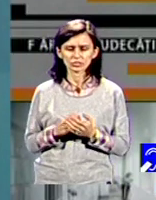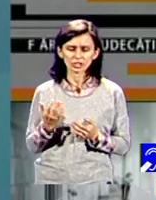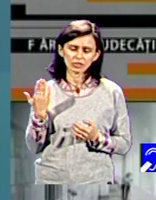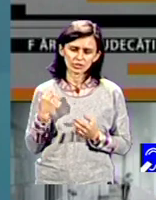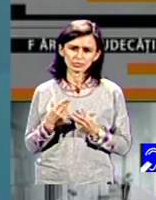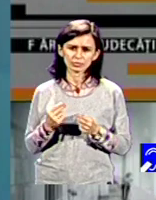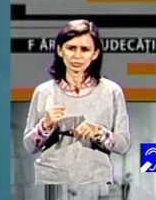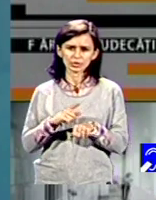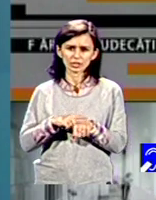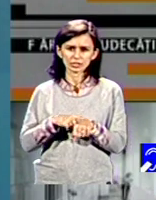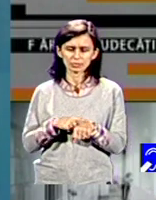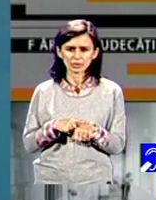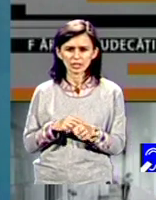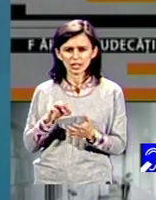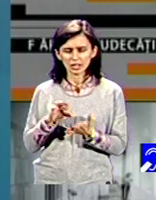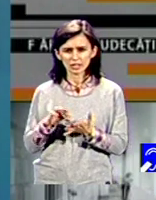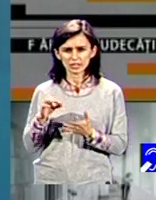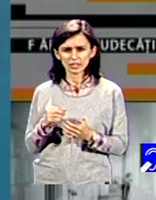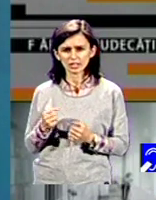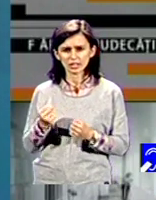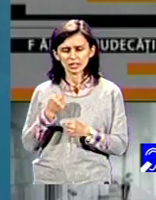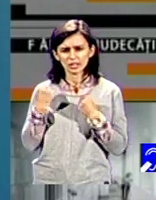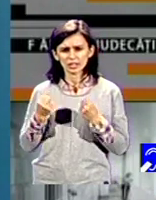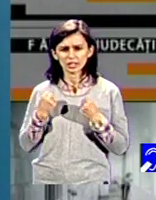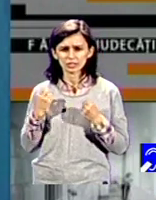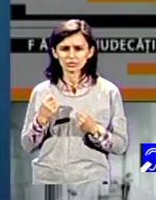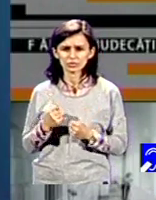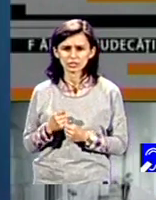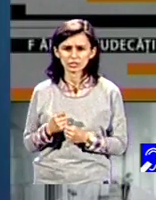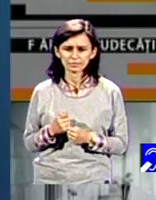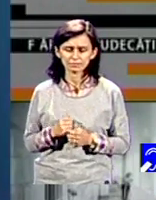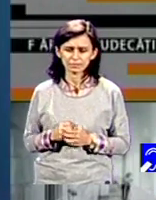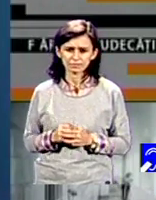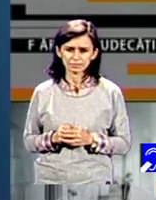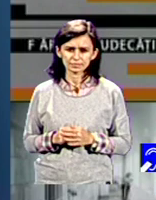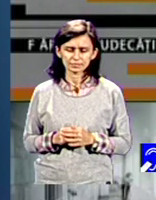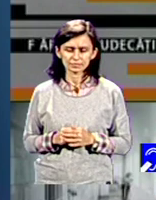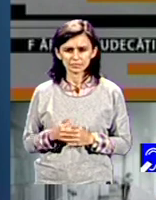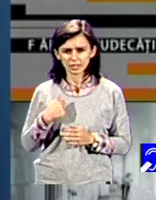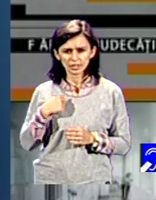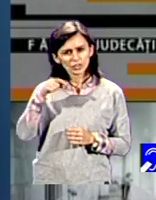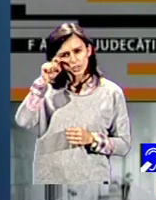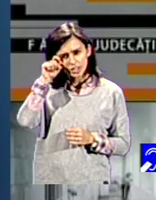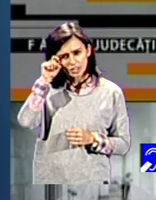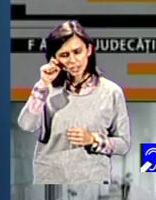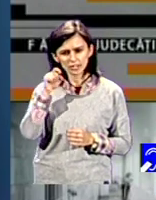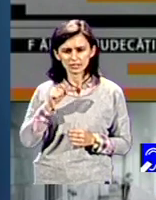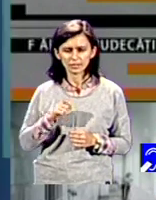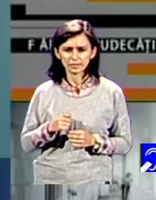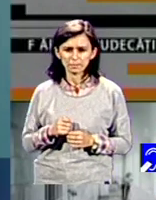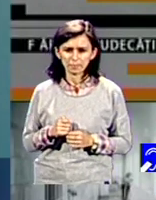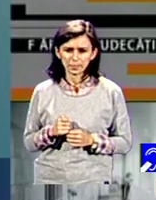timp între data săvârșirii faptelor si data judecării dar eu cred că și și și